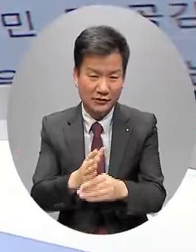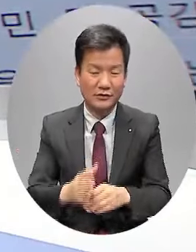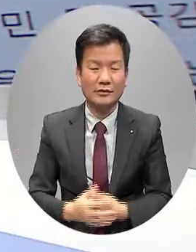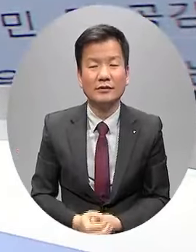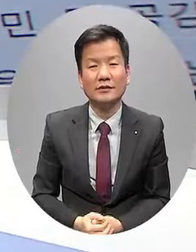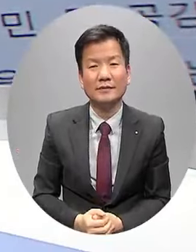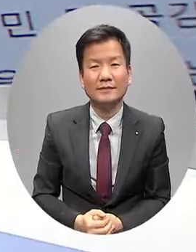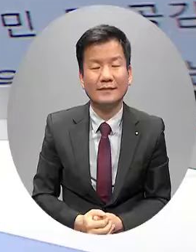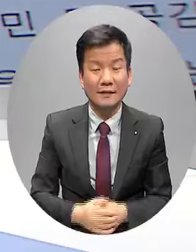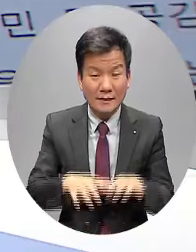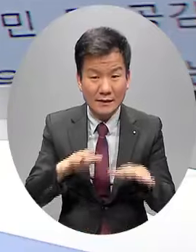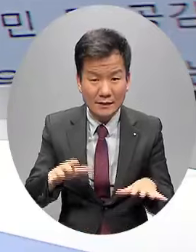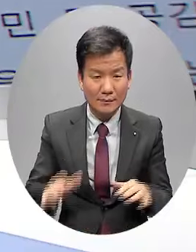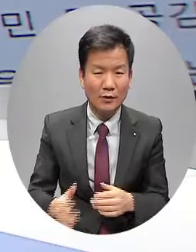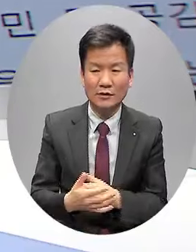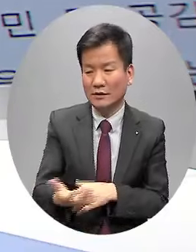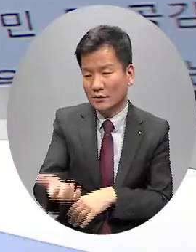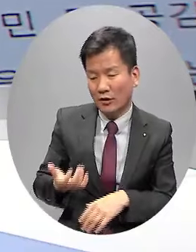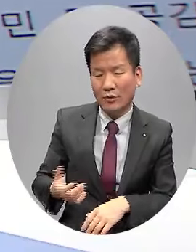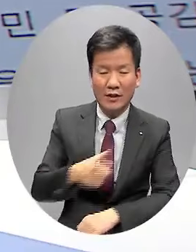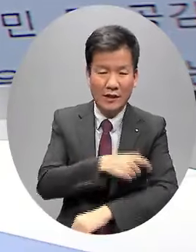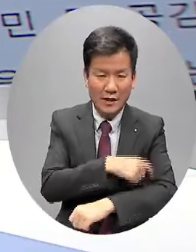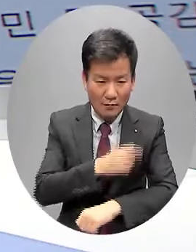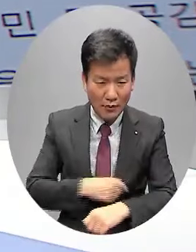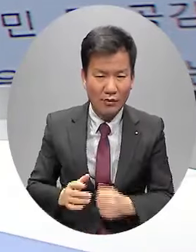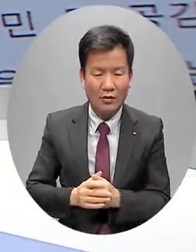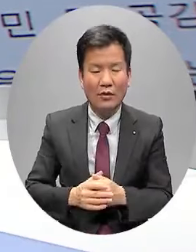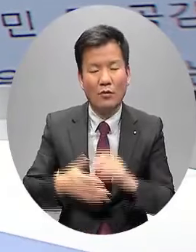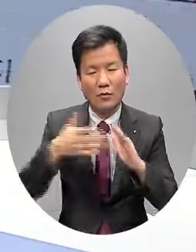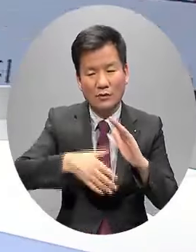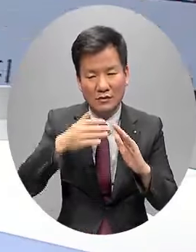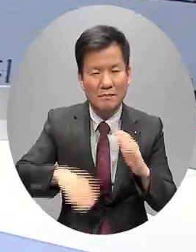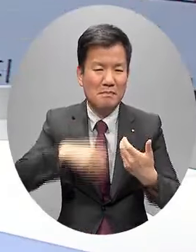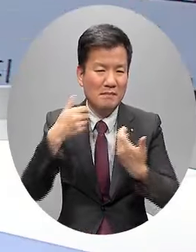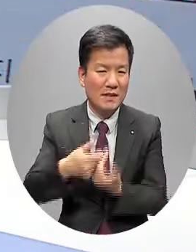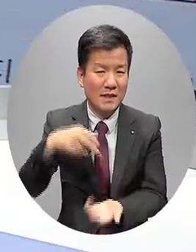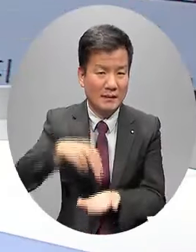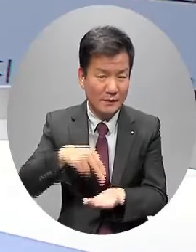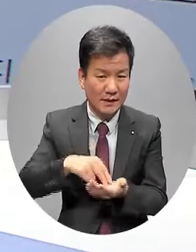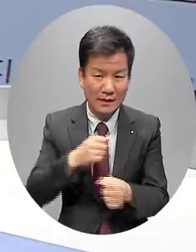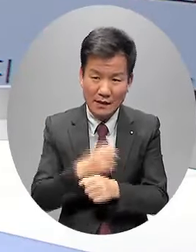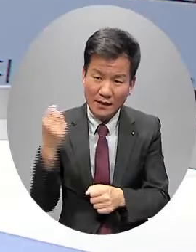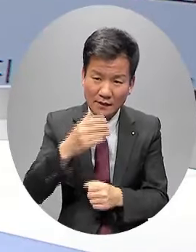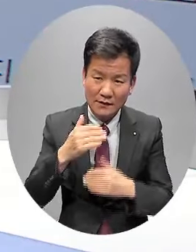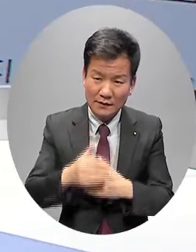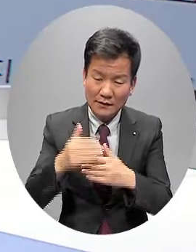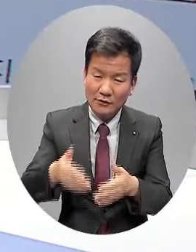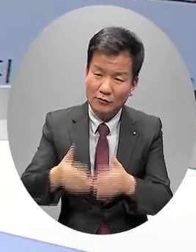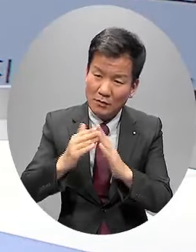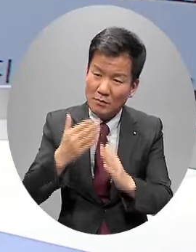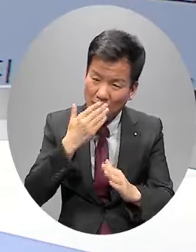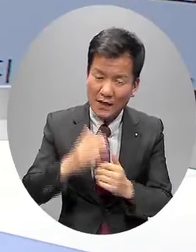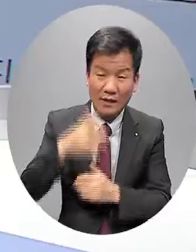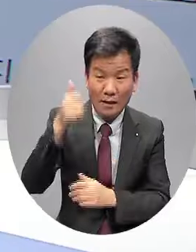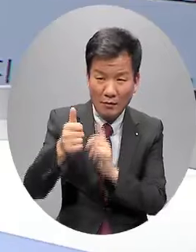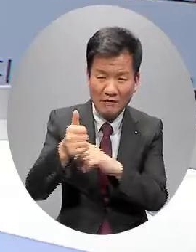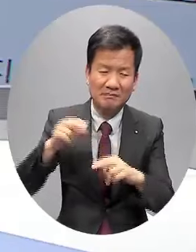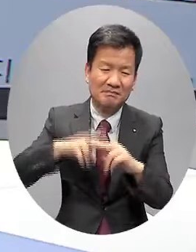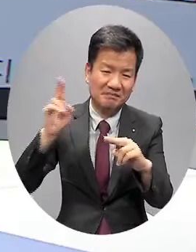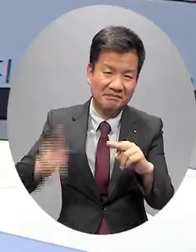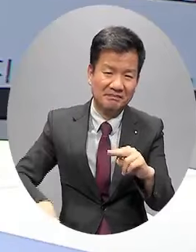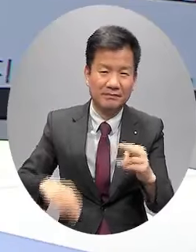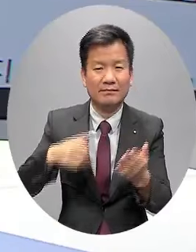나섰는데요 이번엔 전직 임원들까지 공개적으로 반대 입장을 내면서 재창립 준비하던 대표가 결국